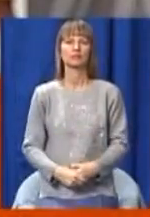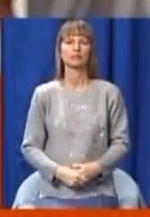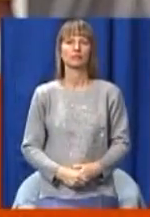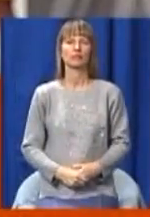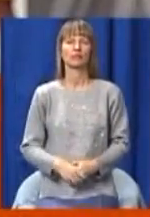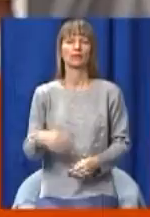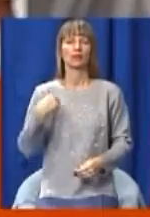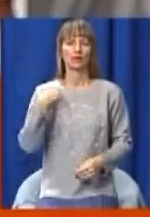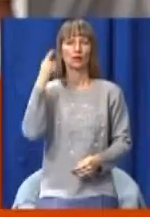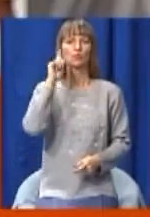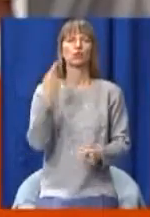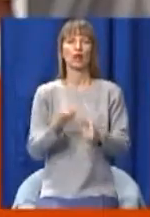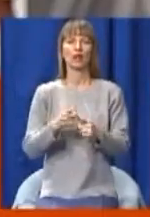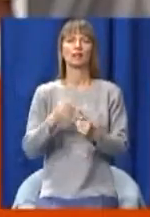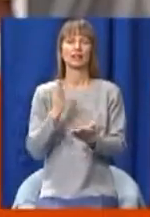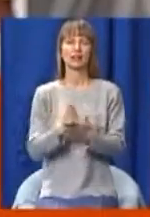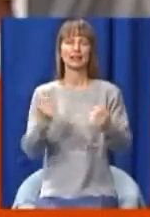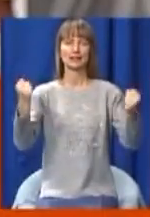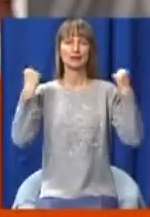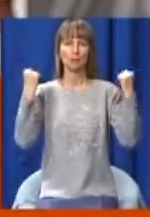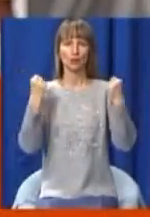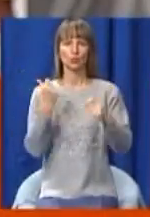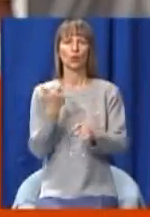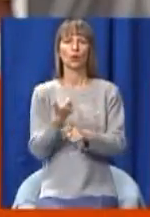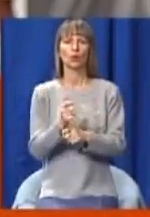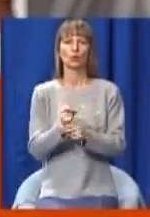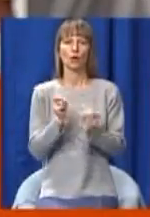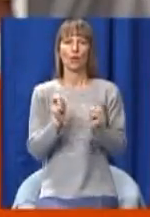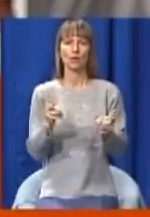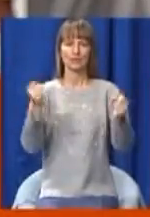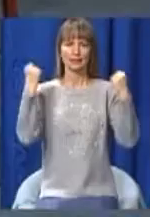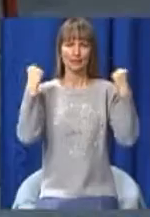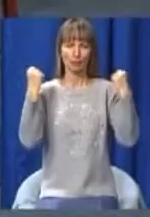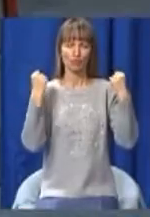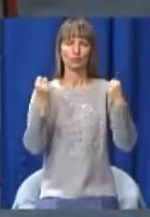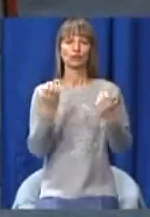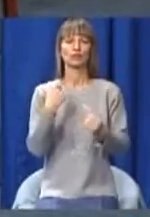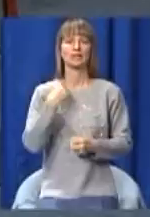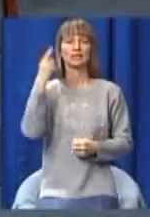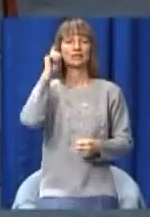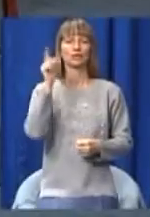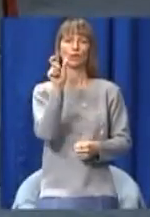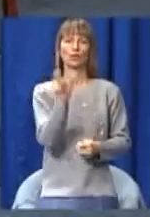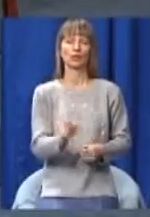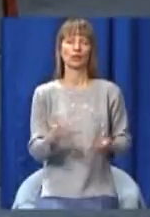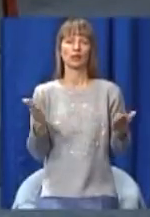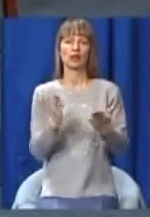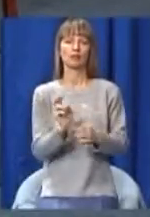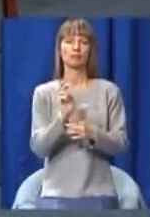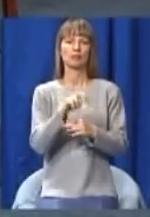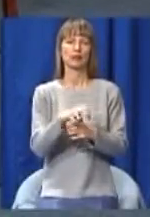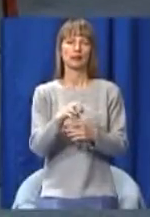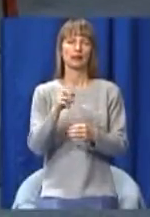Я вважаю, що це є спортом, це дуже екстремальний спорт. Та ще я знаю, що людина, яка пригає